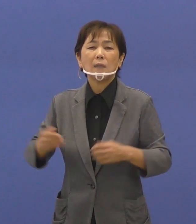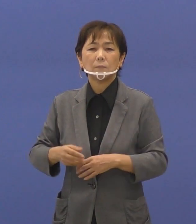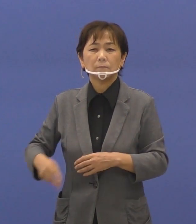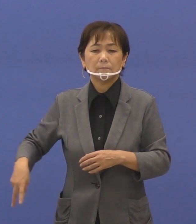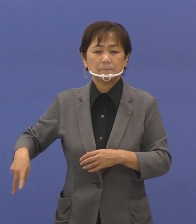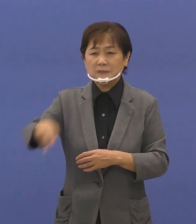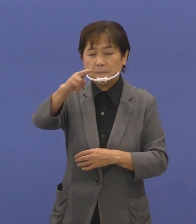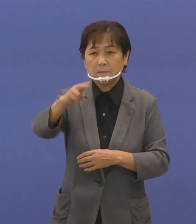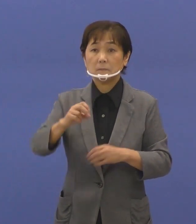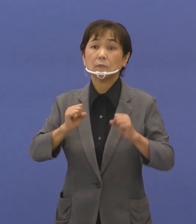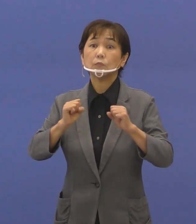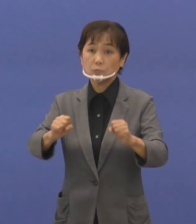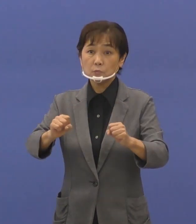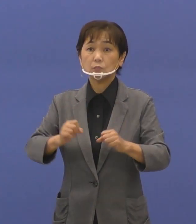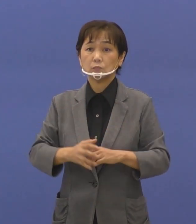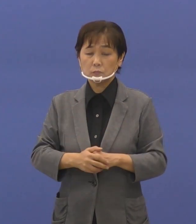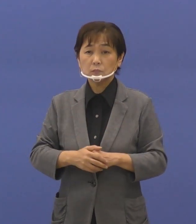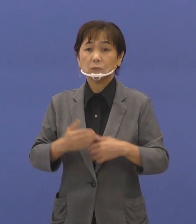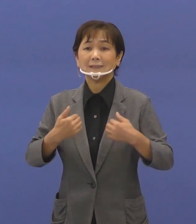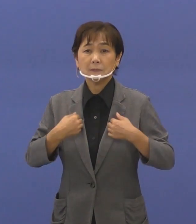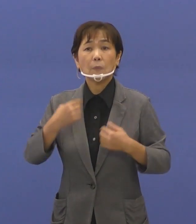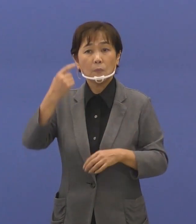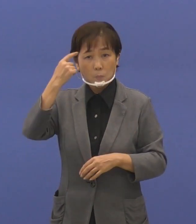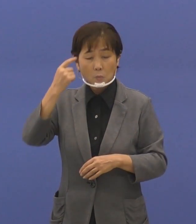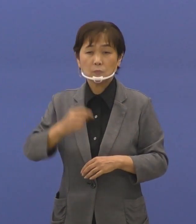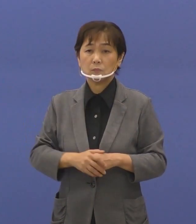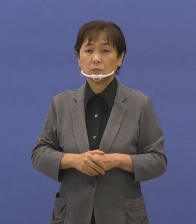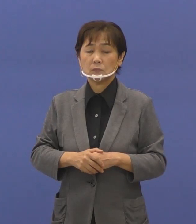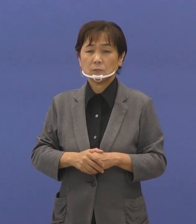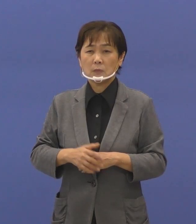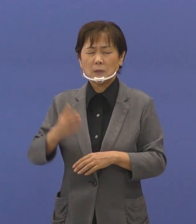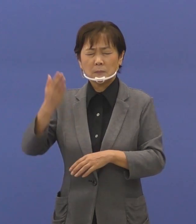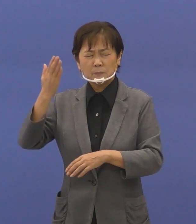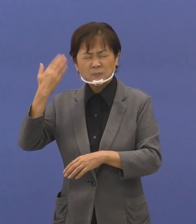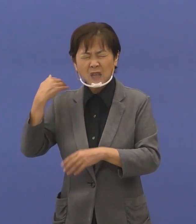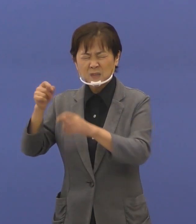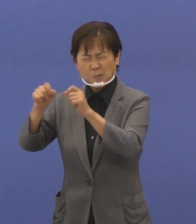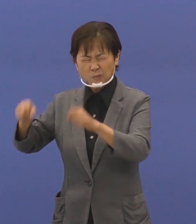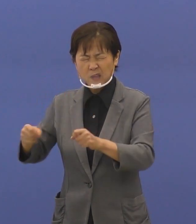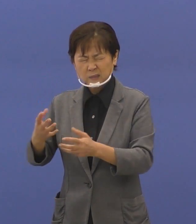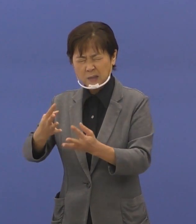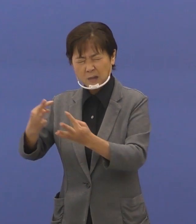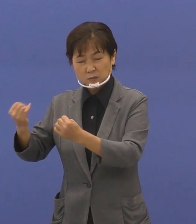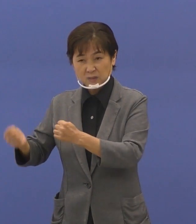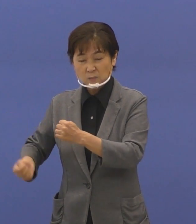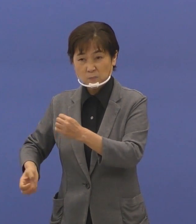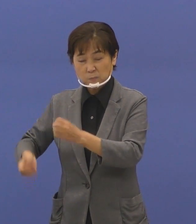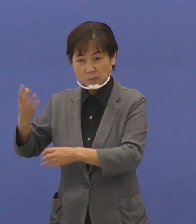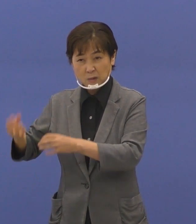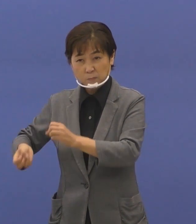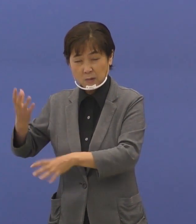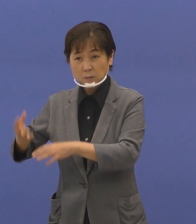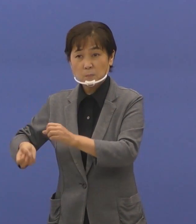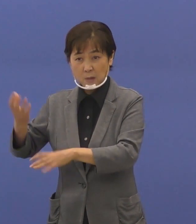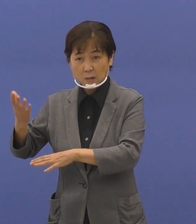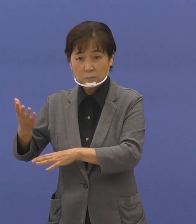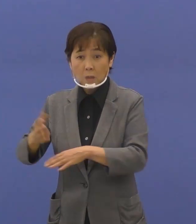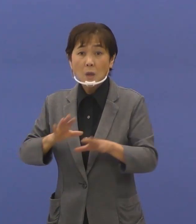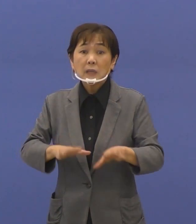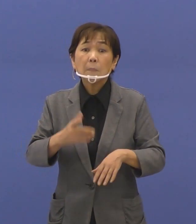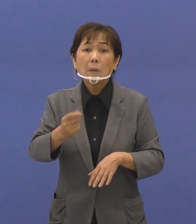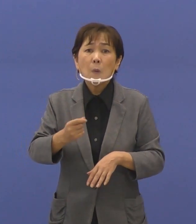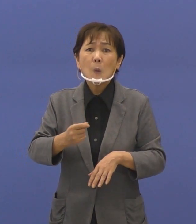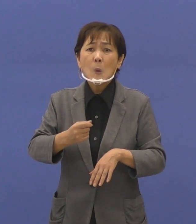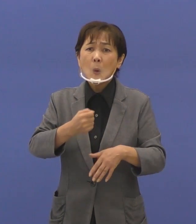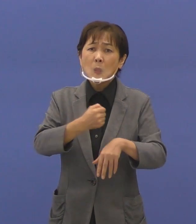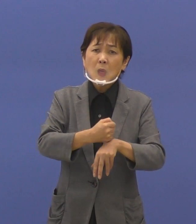う問題があり、また今も困っている多くの人がいる中で、党としてそういったこと